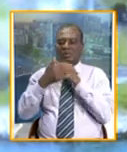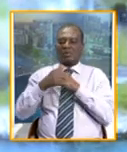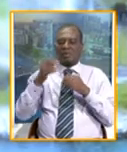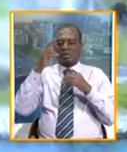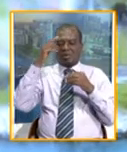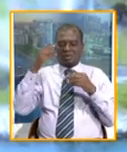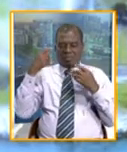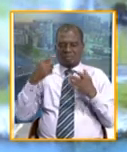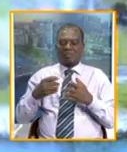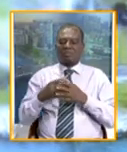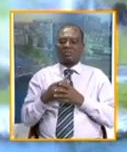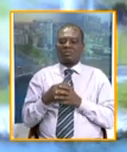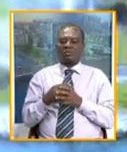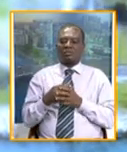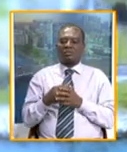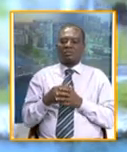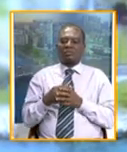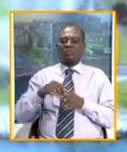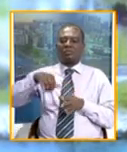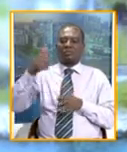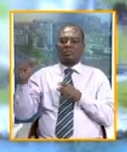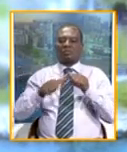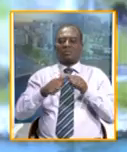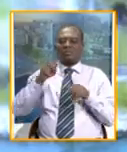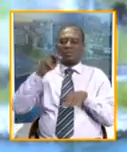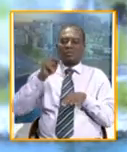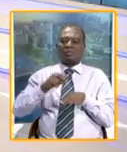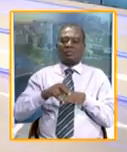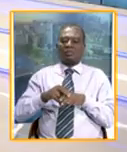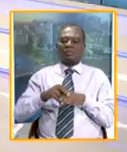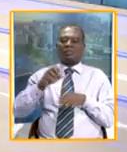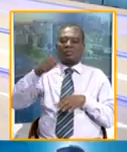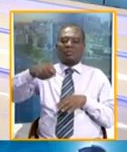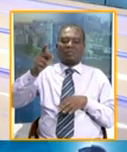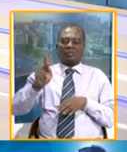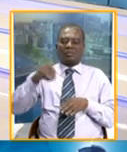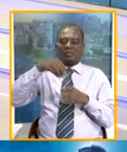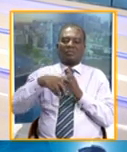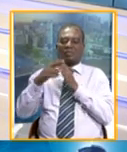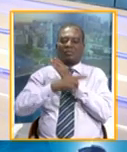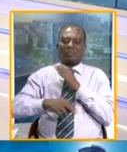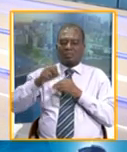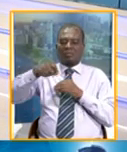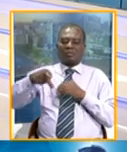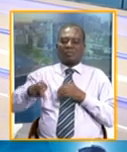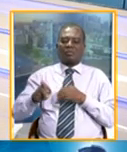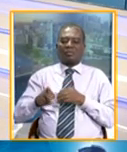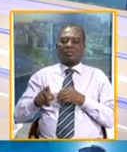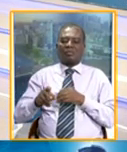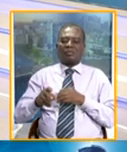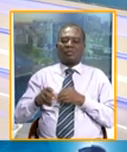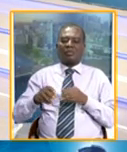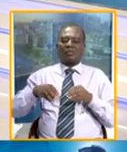ministre Ahmed Bakayoko. Autre actualité nationale, San Pedro, dans la région sud-ouest du pays, bientôt une